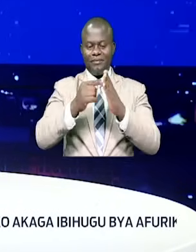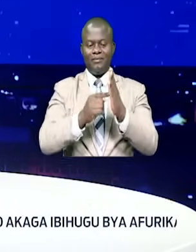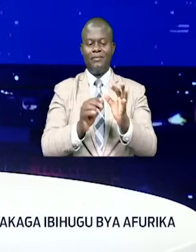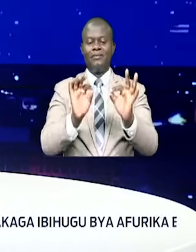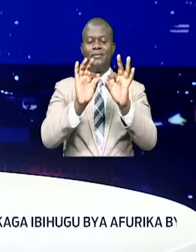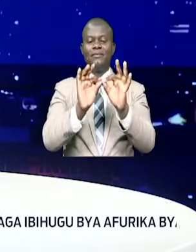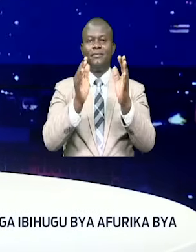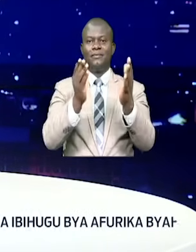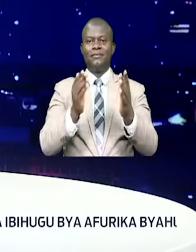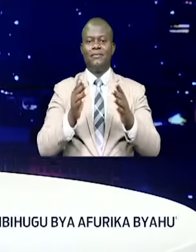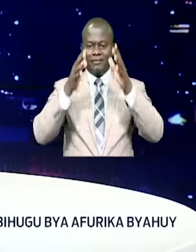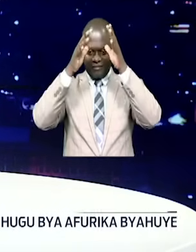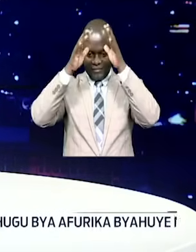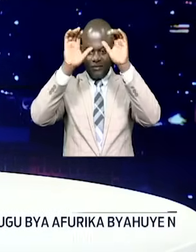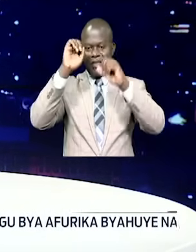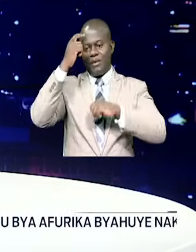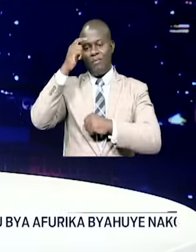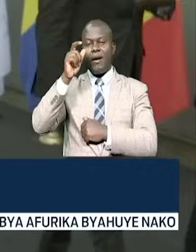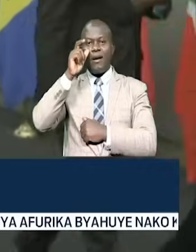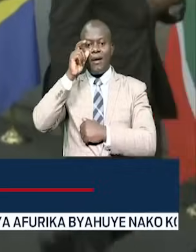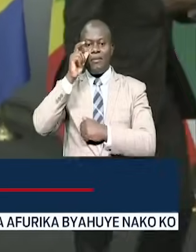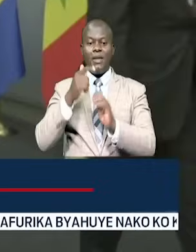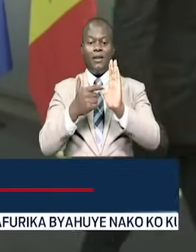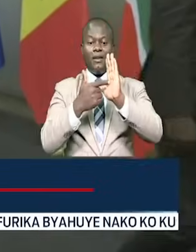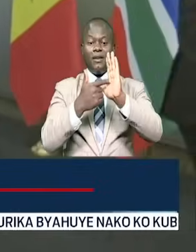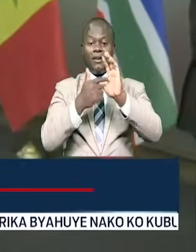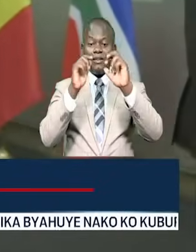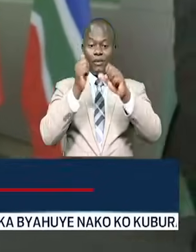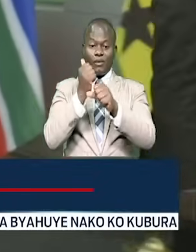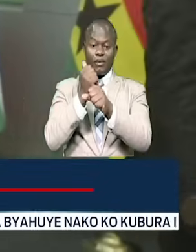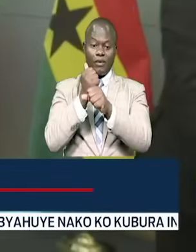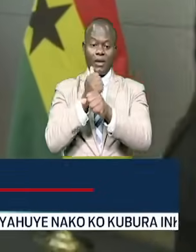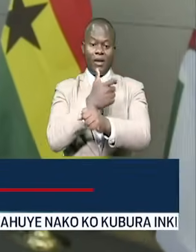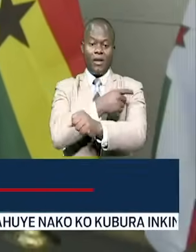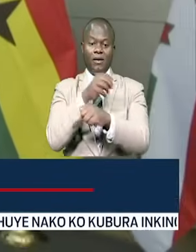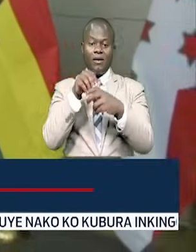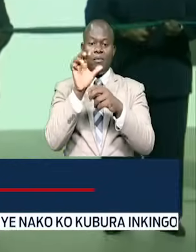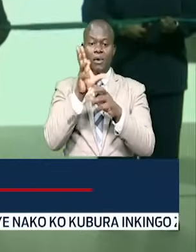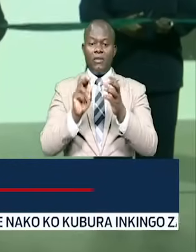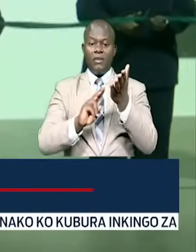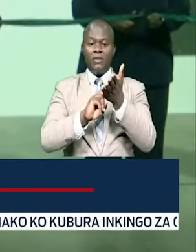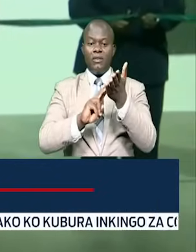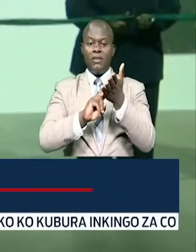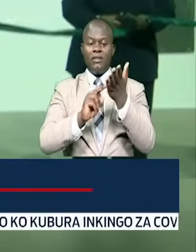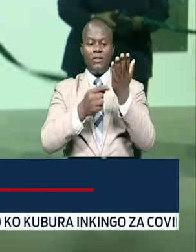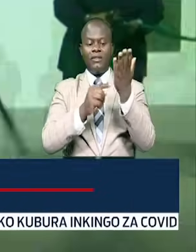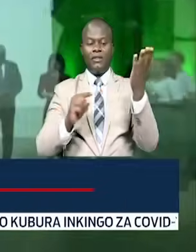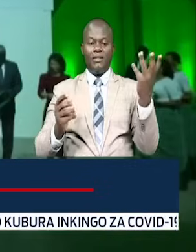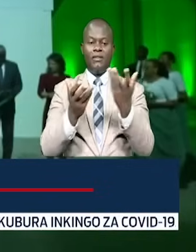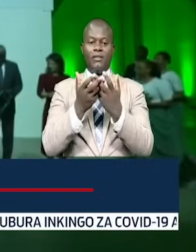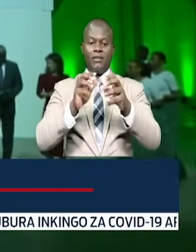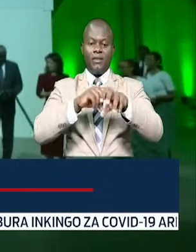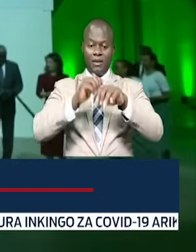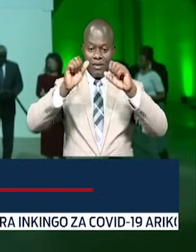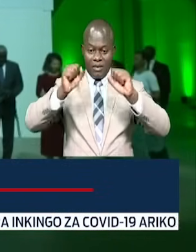zikurikira Perezida wa Repubulika y'u Rwanda Paul Kagame yagaragaje ko gukorera inkingo muri Afurika zifashisha ikoranabuhanga rigezweho